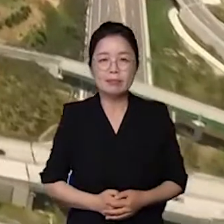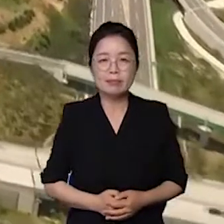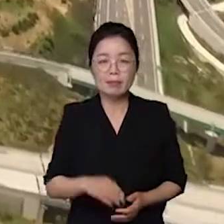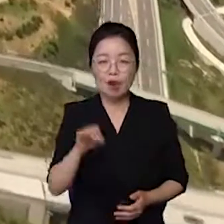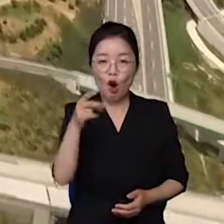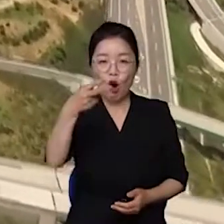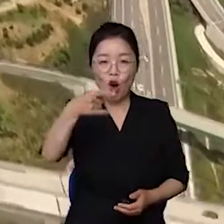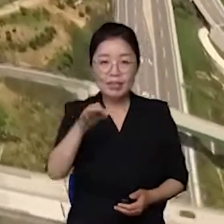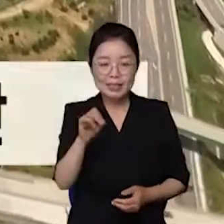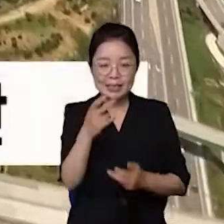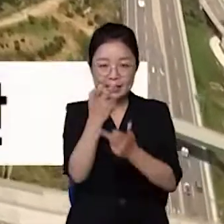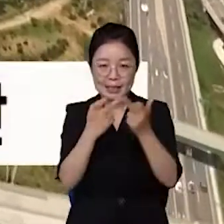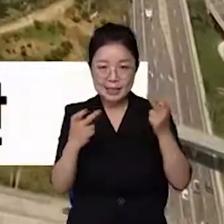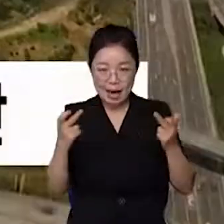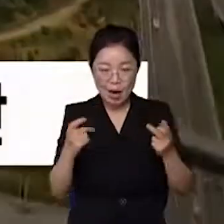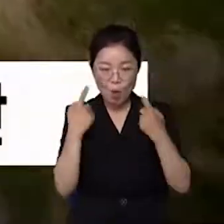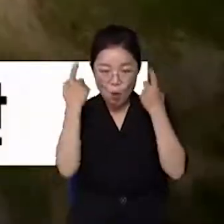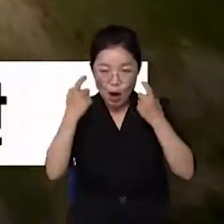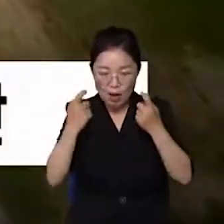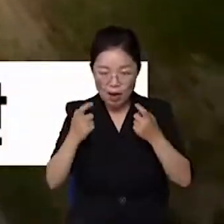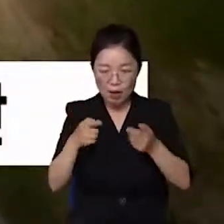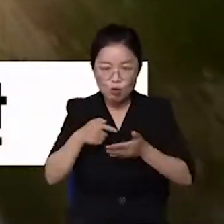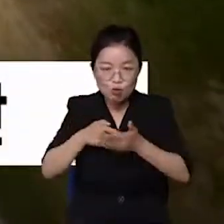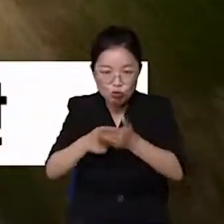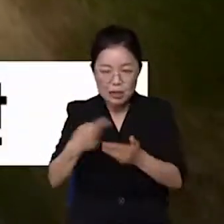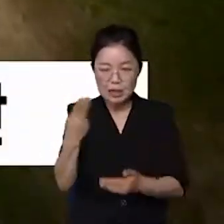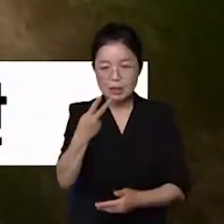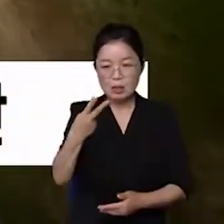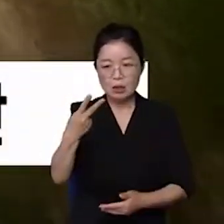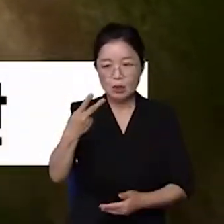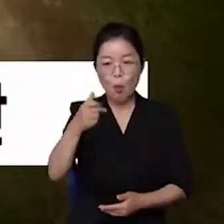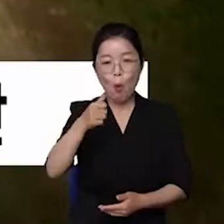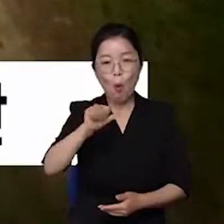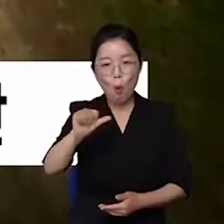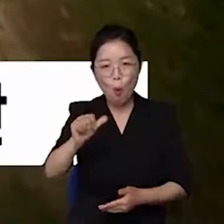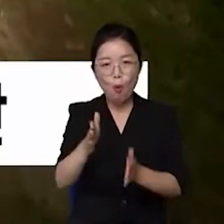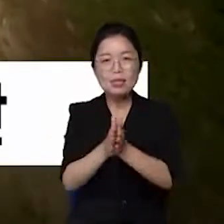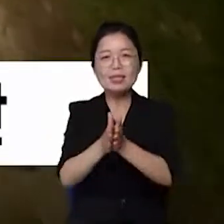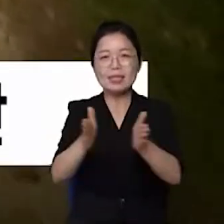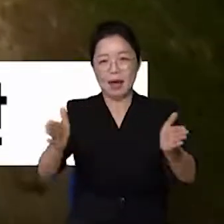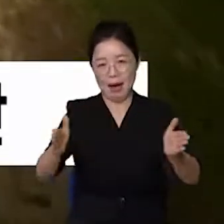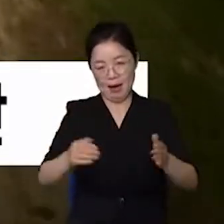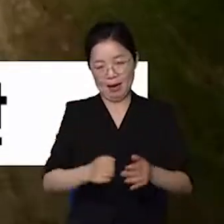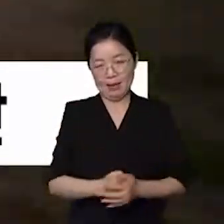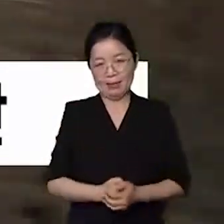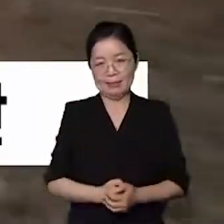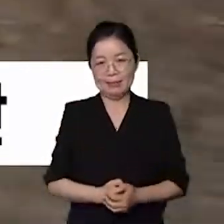어등산 관광단지 개발 계획이 추진된 건 지난 2005년으로 거슬러 올라갑니다.